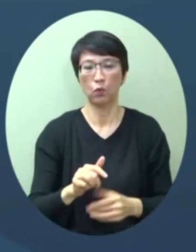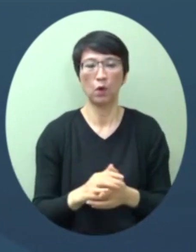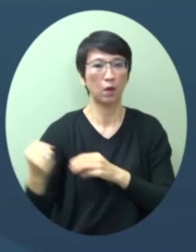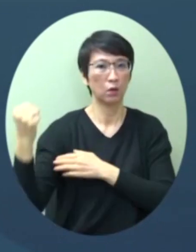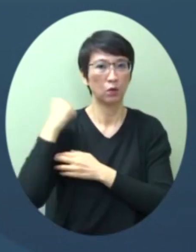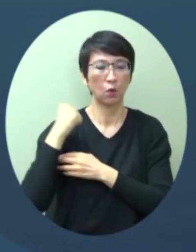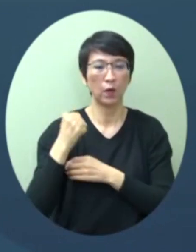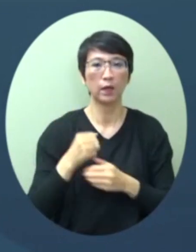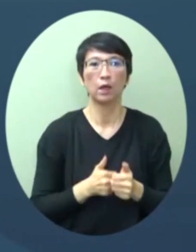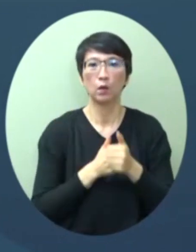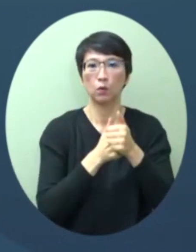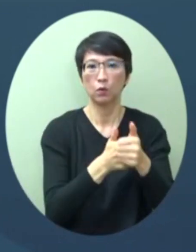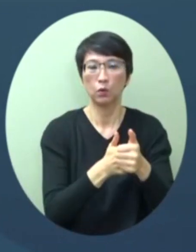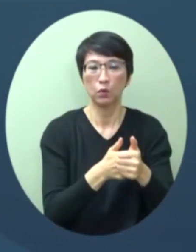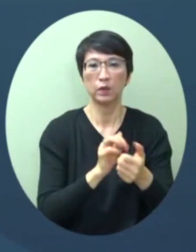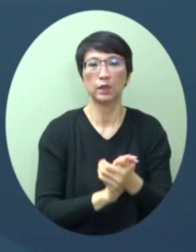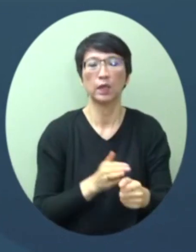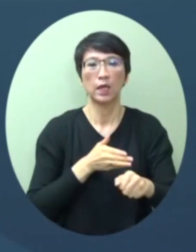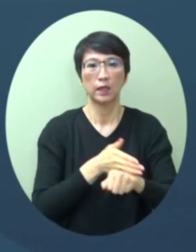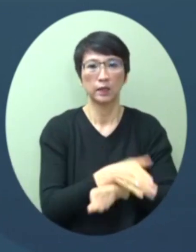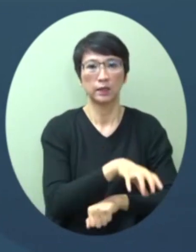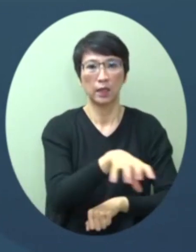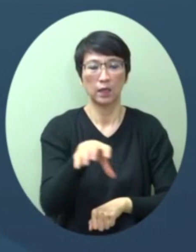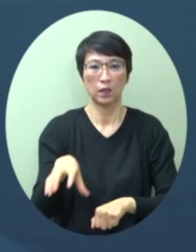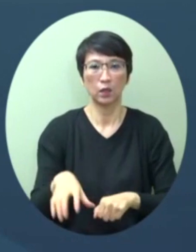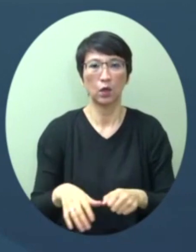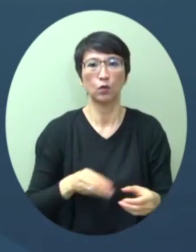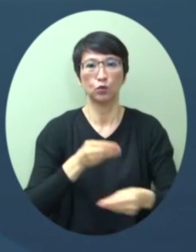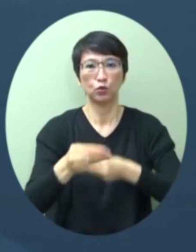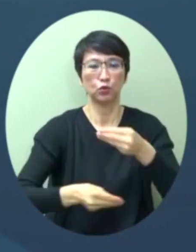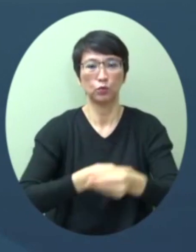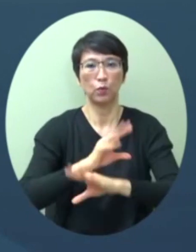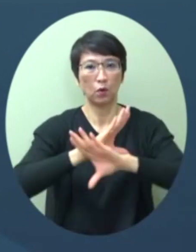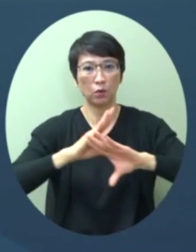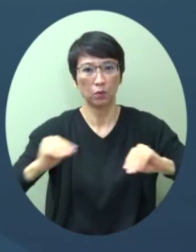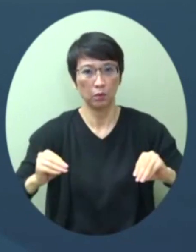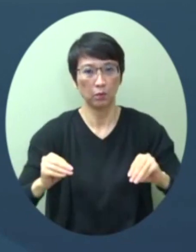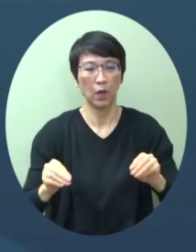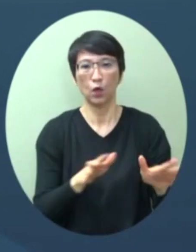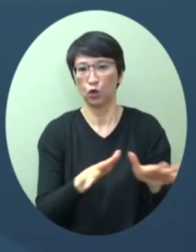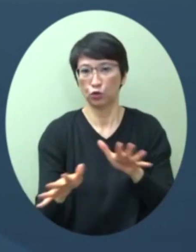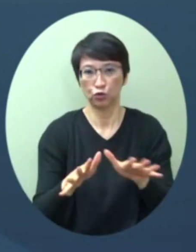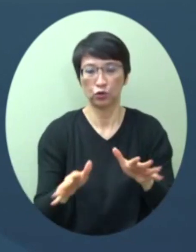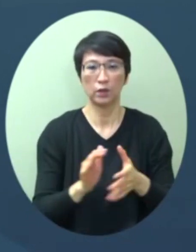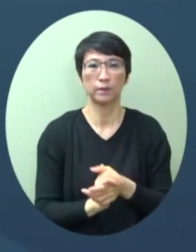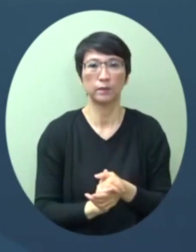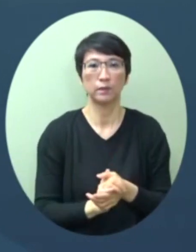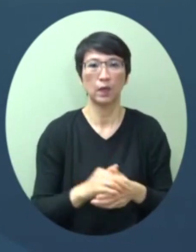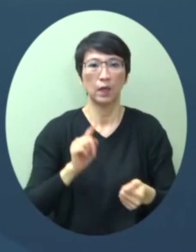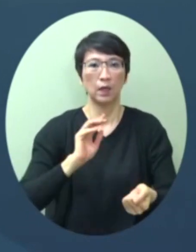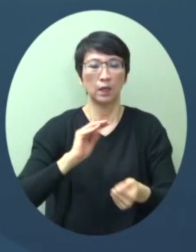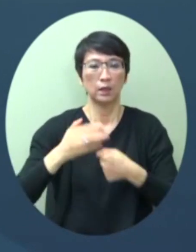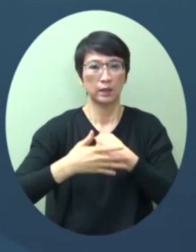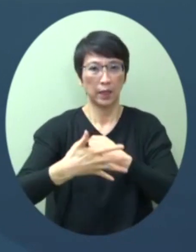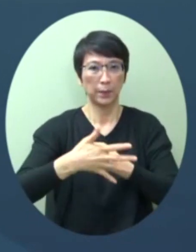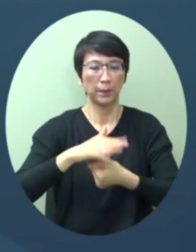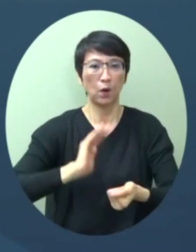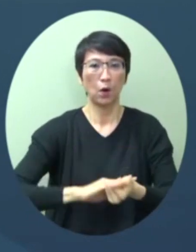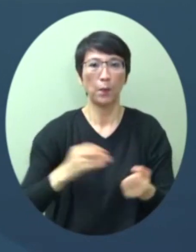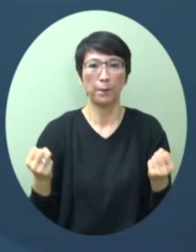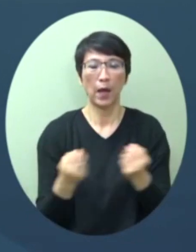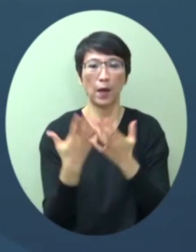努力按住动态清零这个目标来应对即使第五波疫情是